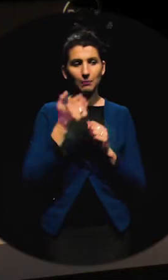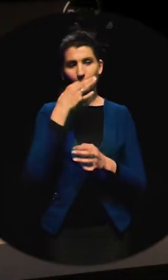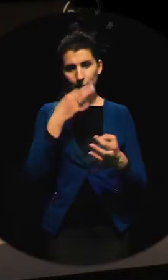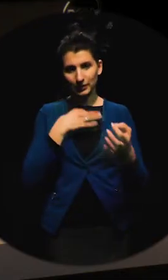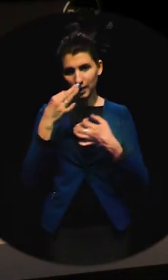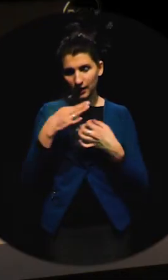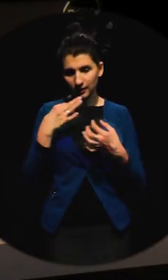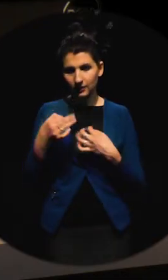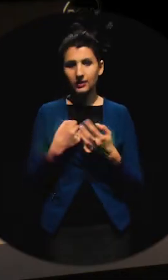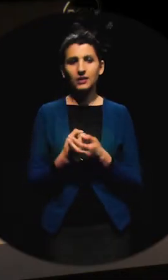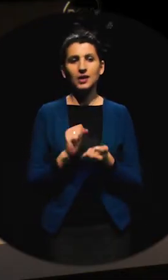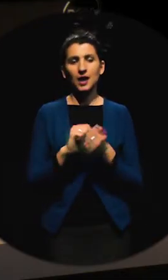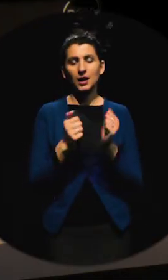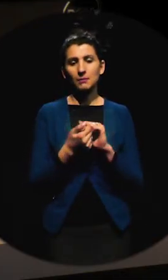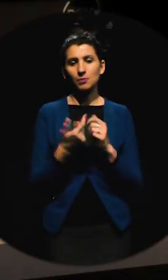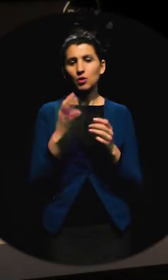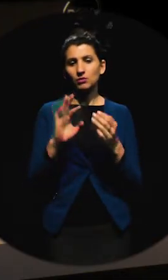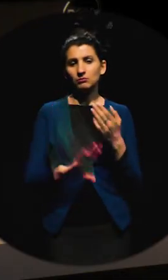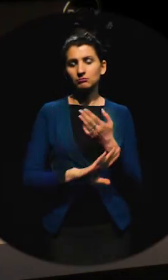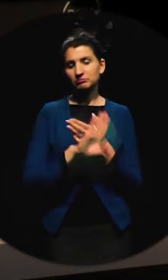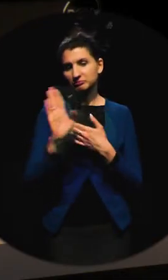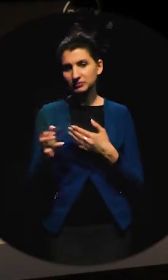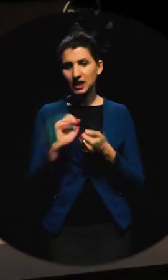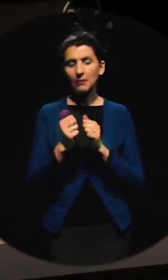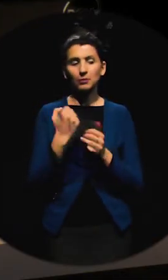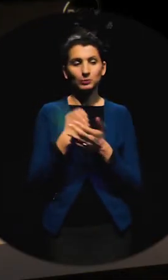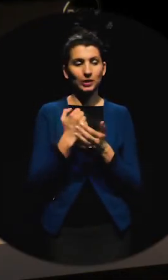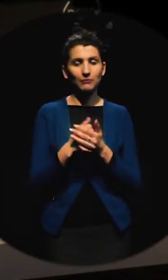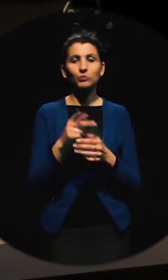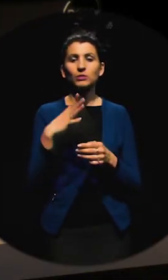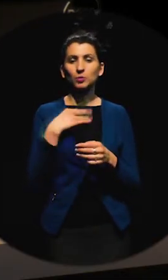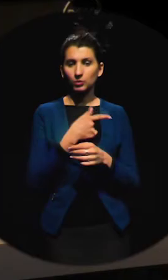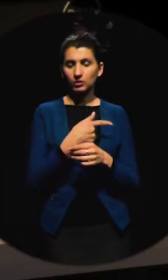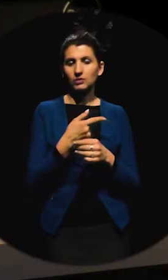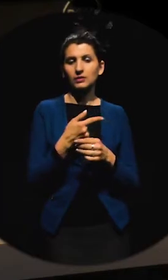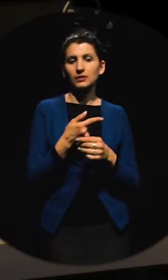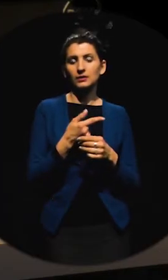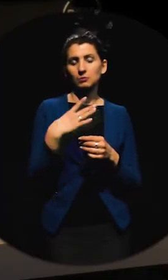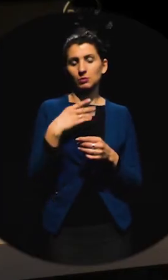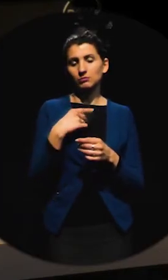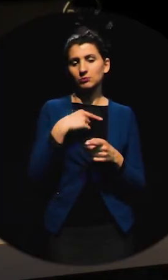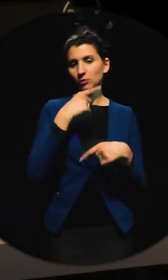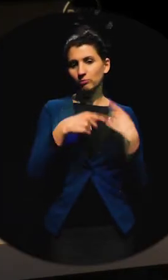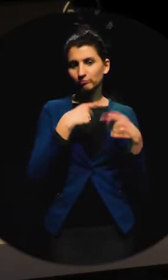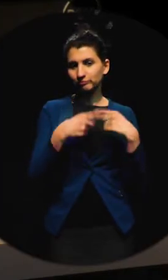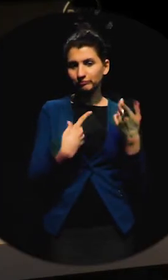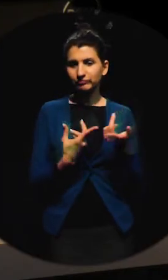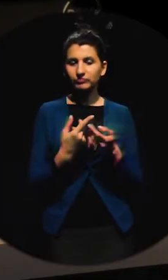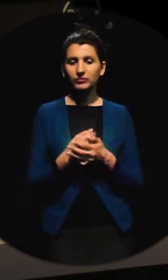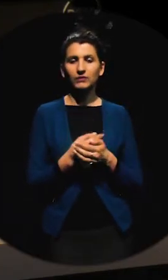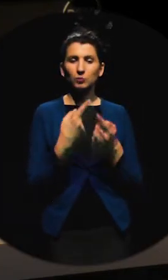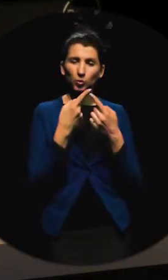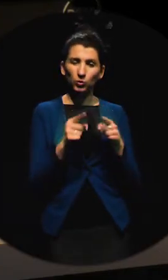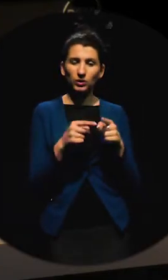czy o spektakl, czy być może o pewne kwestie, które tutaj zarysowałyśmy jedynie w tym